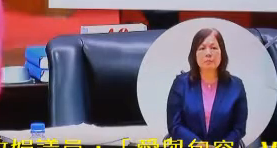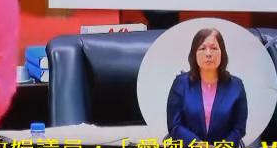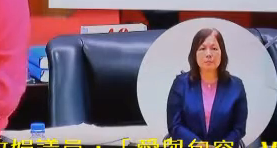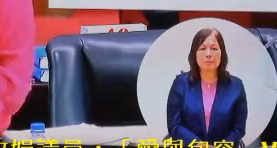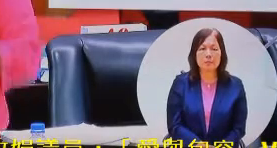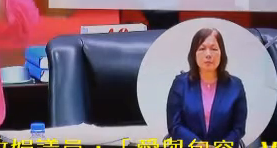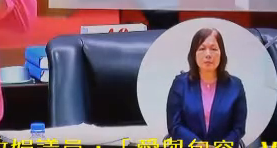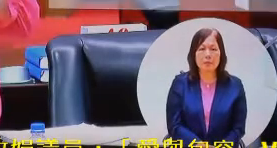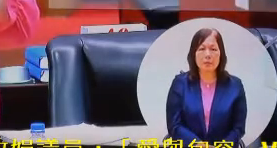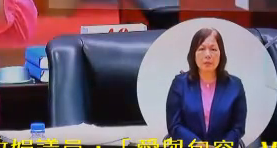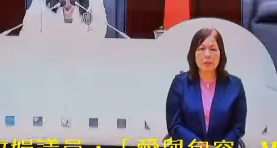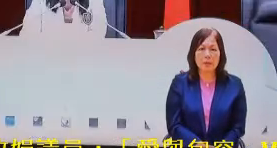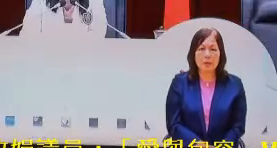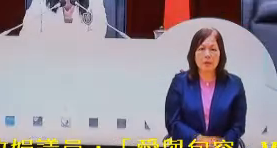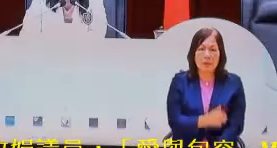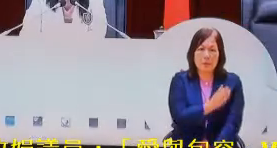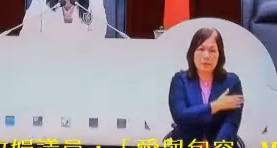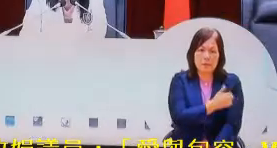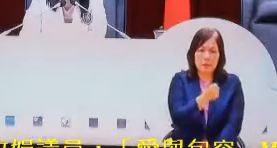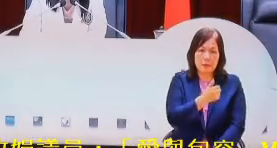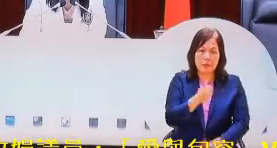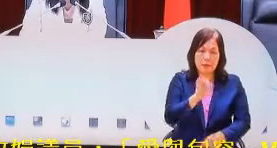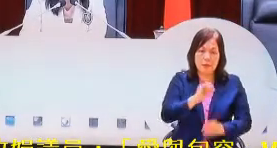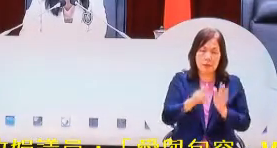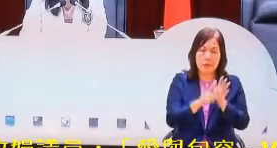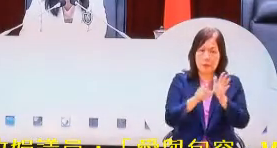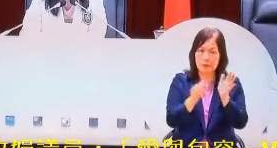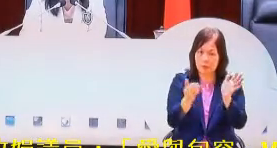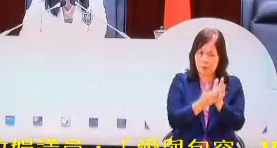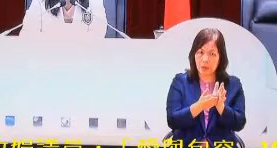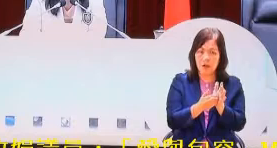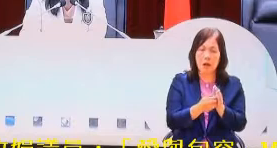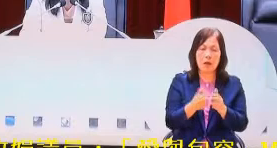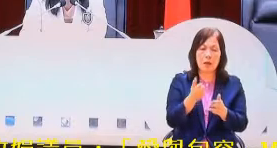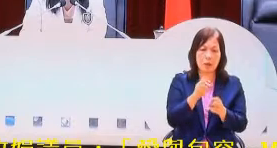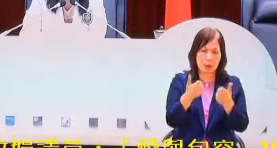那个陈议员，因为时间到了，我们是不是会后再请我